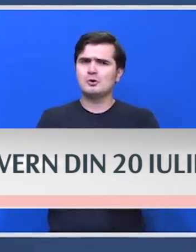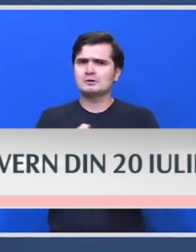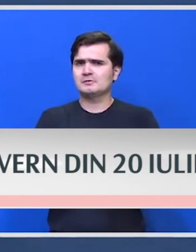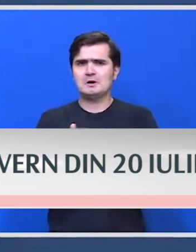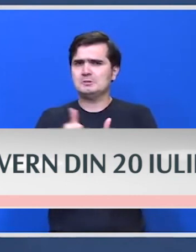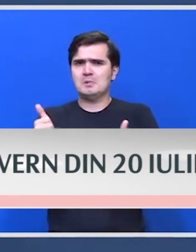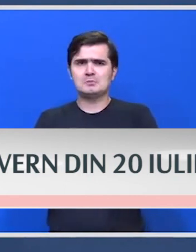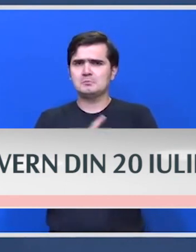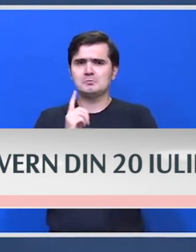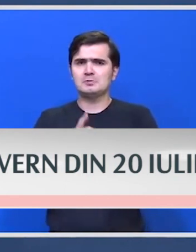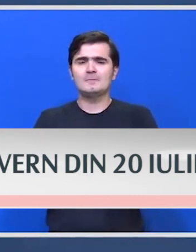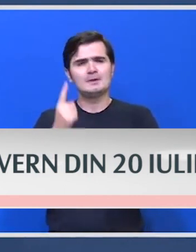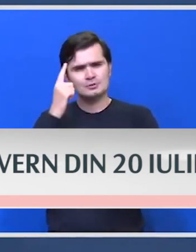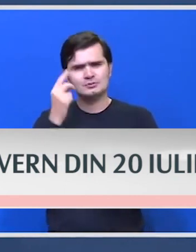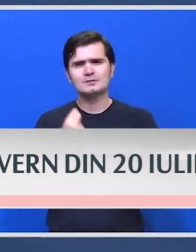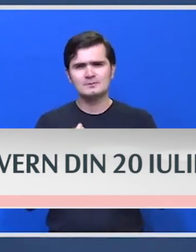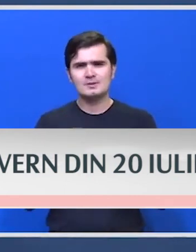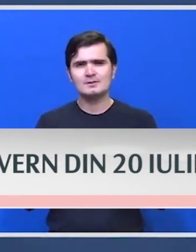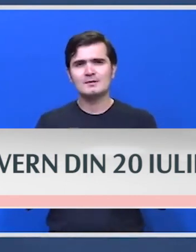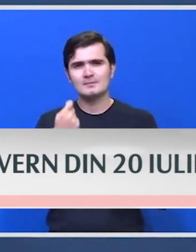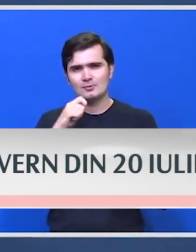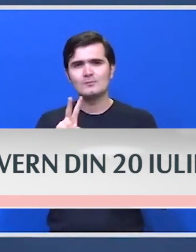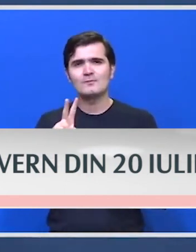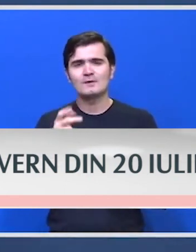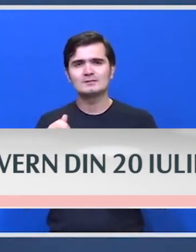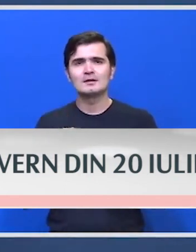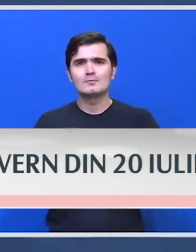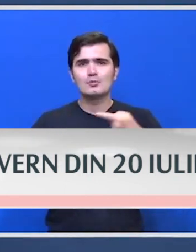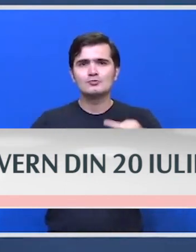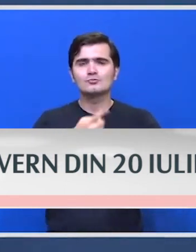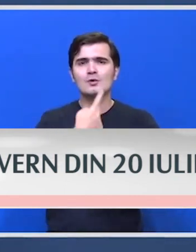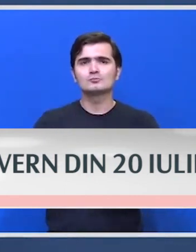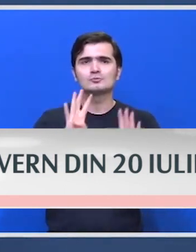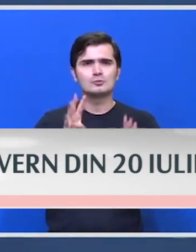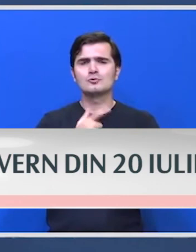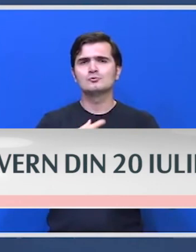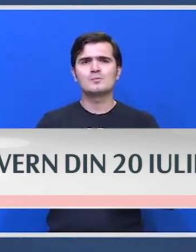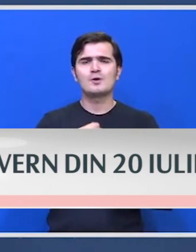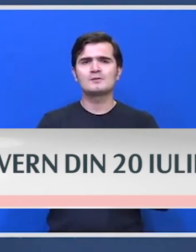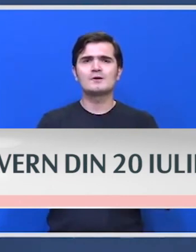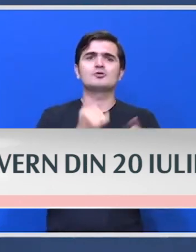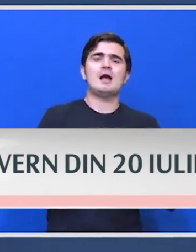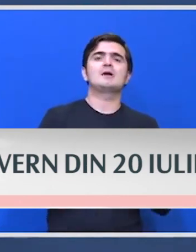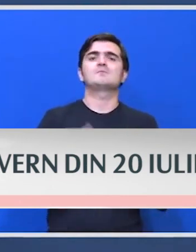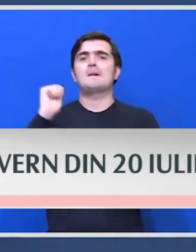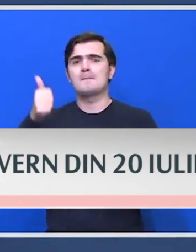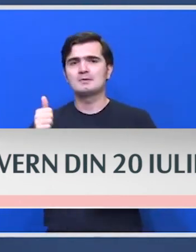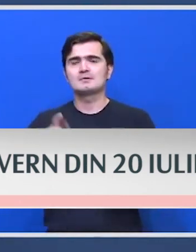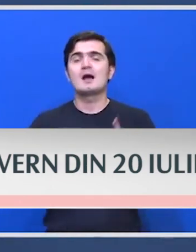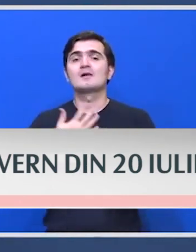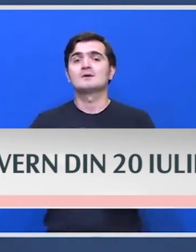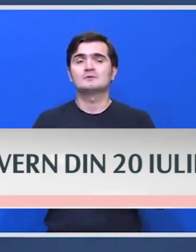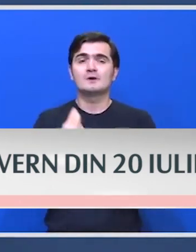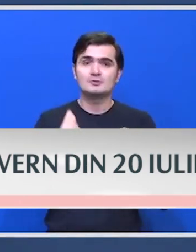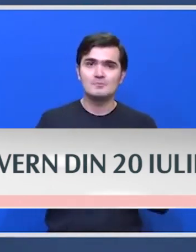trebuie să se termine. Știți bine, domnul Vasilache, că o procedură pe 109 nu se face de azi pe mâine. Asta e realitatea. Dacă vrem să o facem bine,